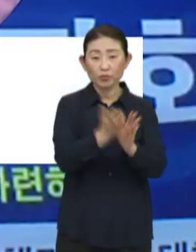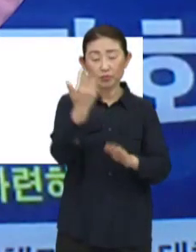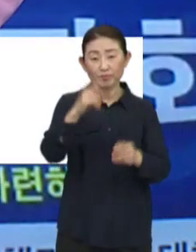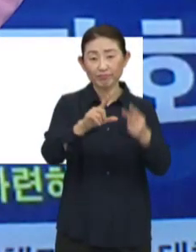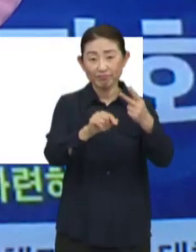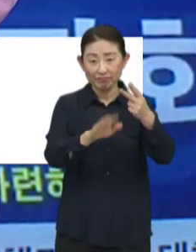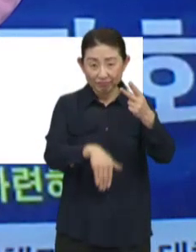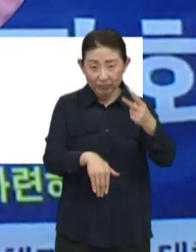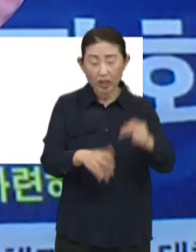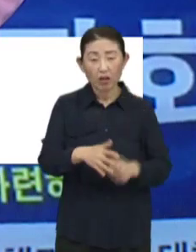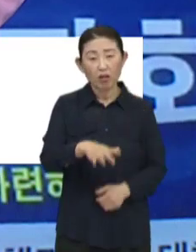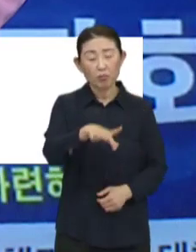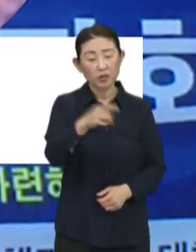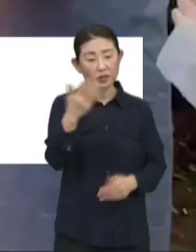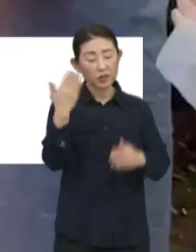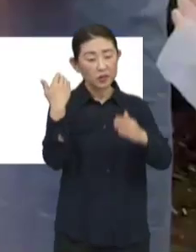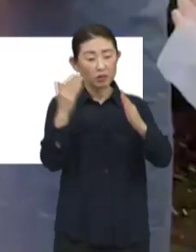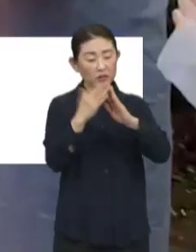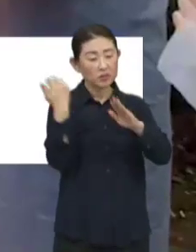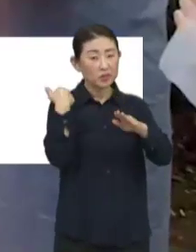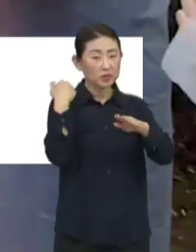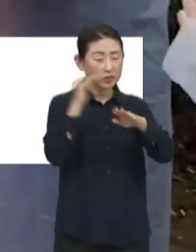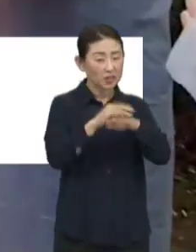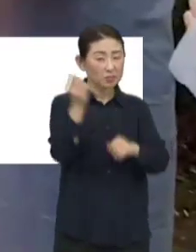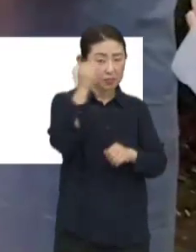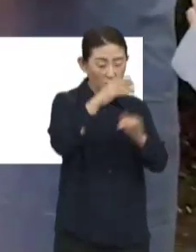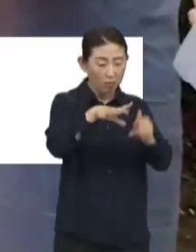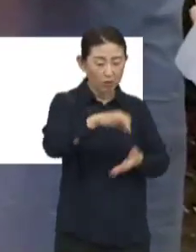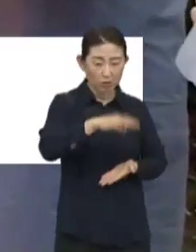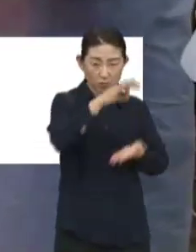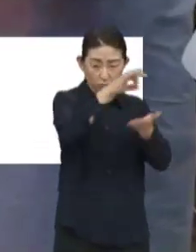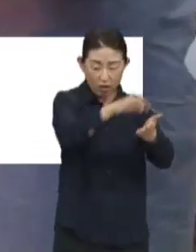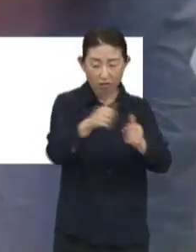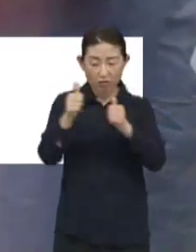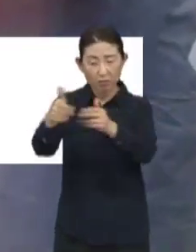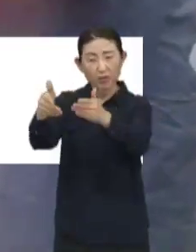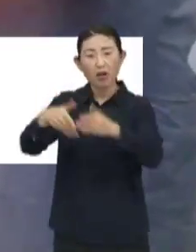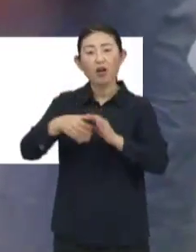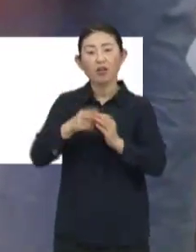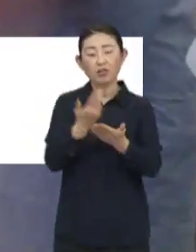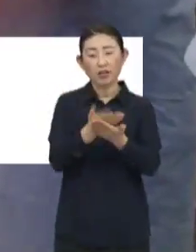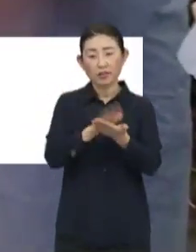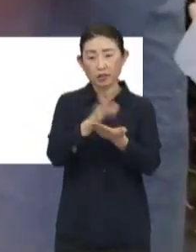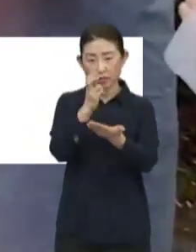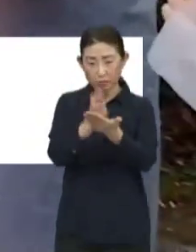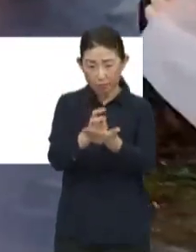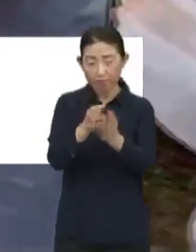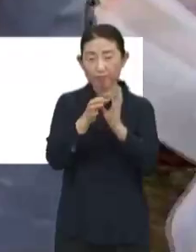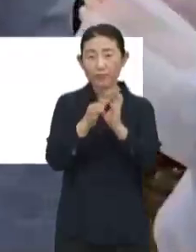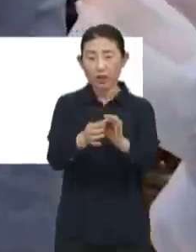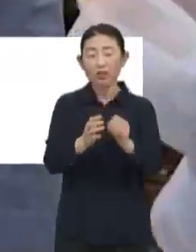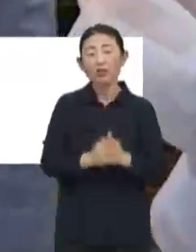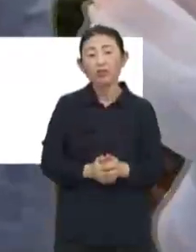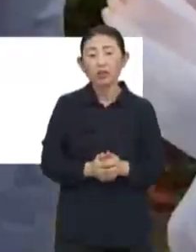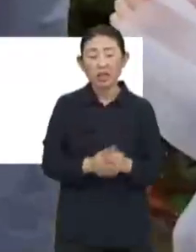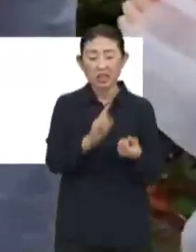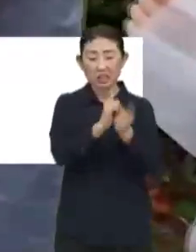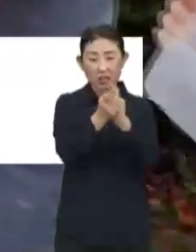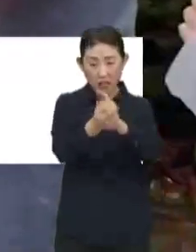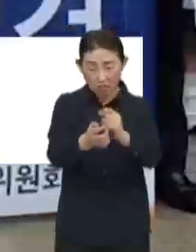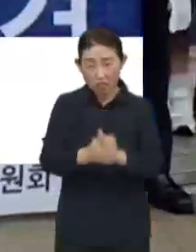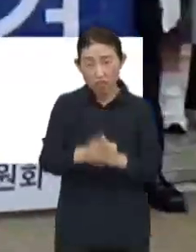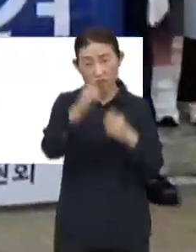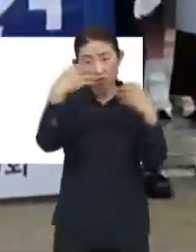국토교통부가 지난 2월 말 선고제 후 구상을 골자로 한 전세사기특별법 개정안을 두고 악성 임대인의 채무를 대신